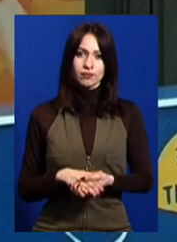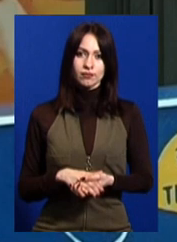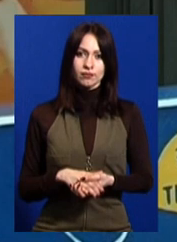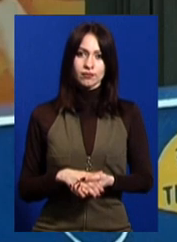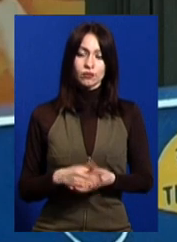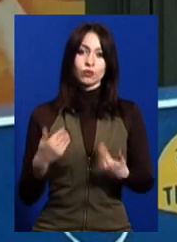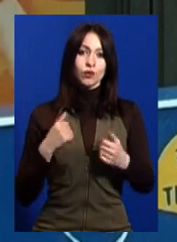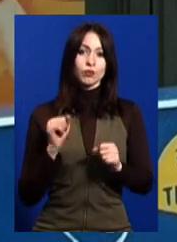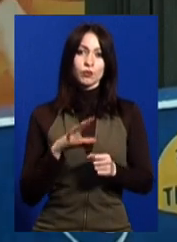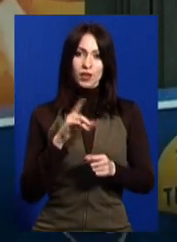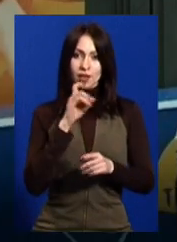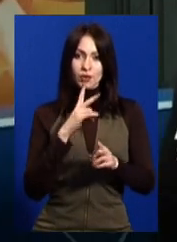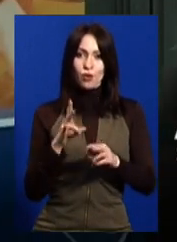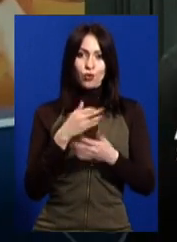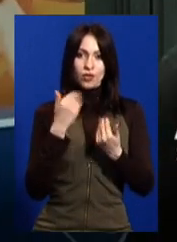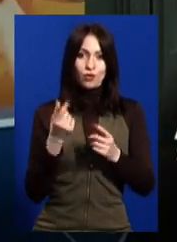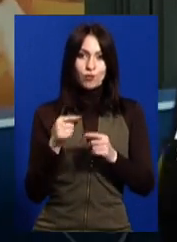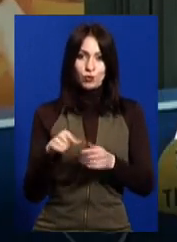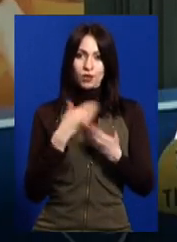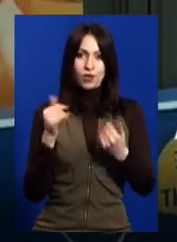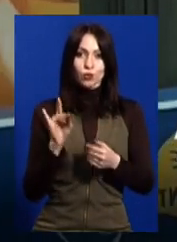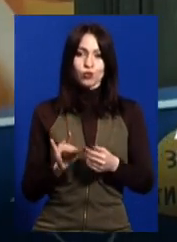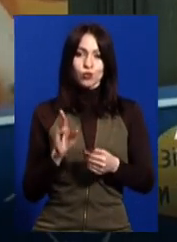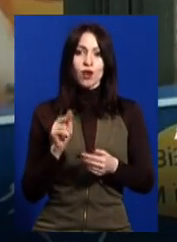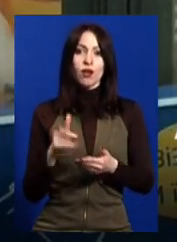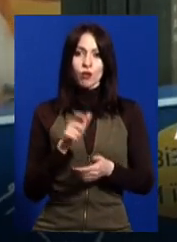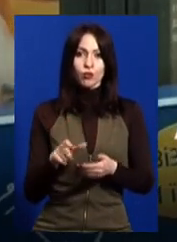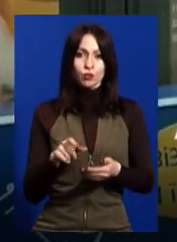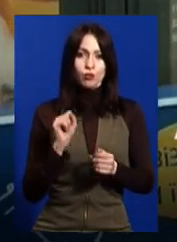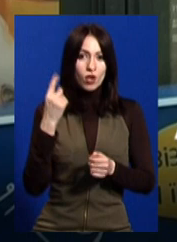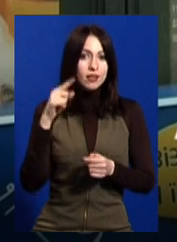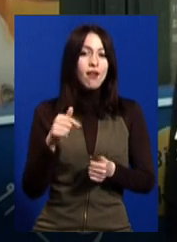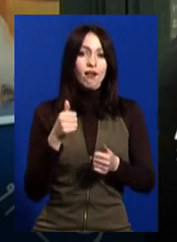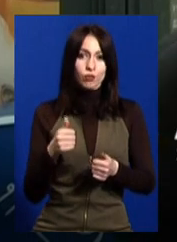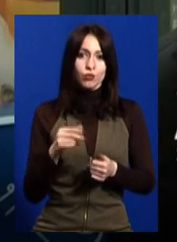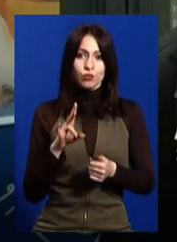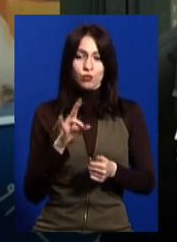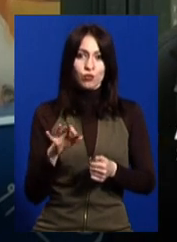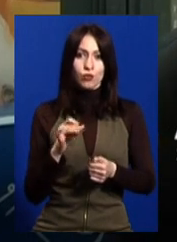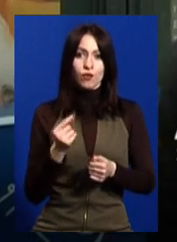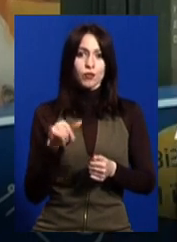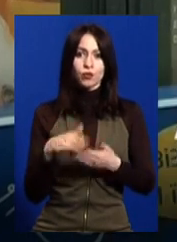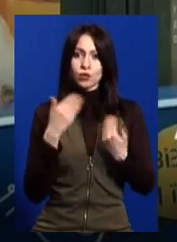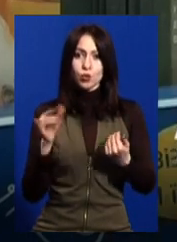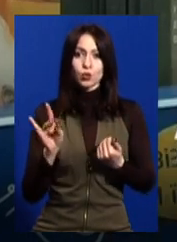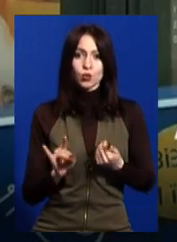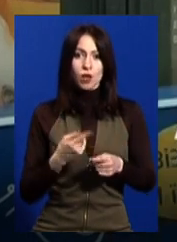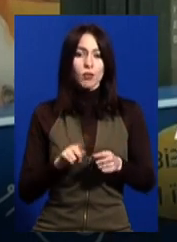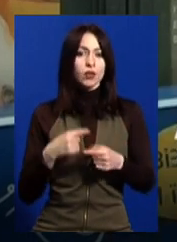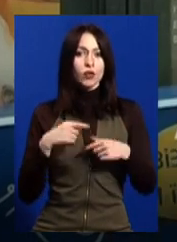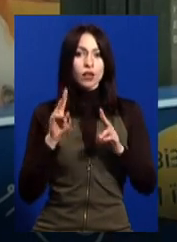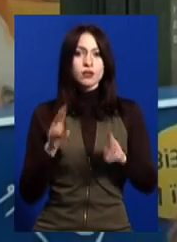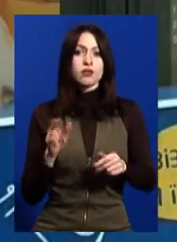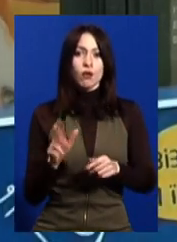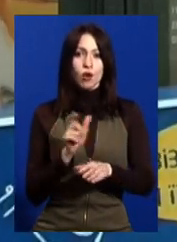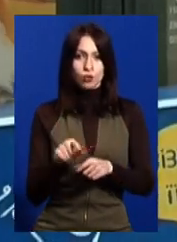Ідея може бути неплохая, але, во-первых, тут немає стульчика, тому я не знаю, як люди... Ідея, можливо, непогана, але, по-перше, тут немає стільця, тому я не знаю, як